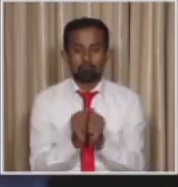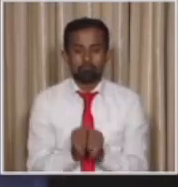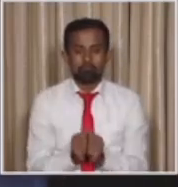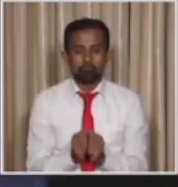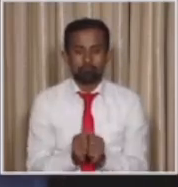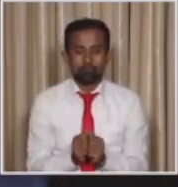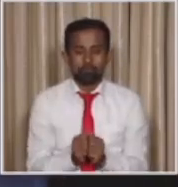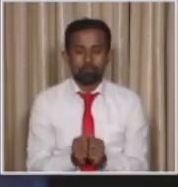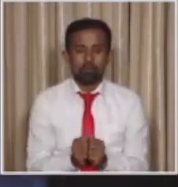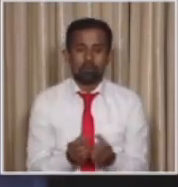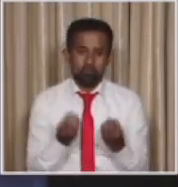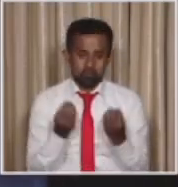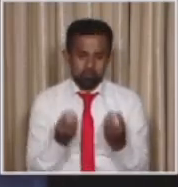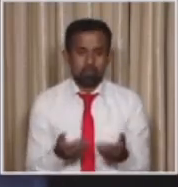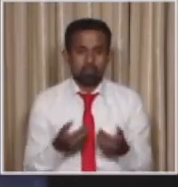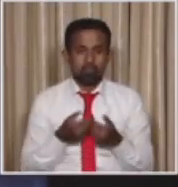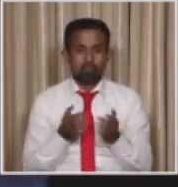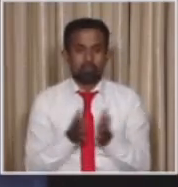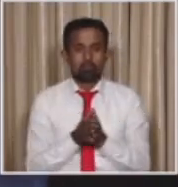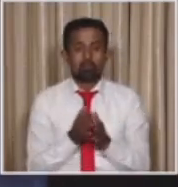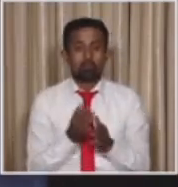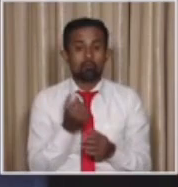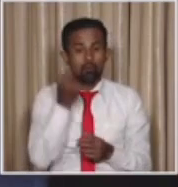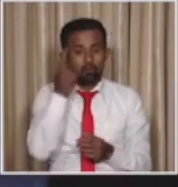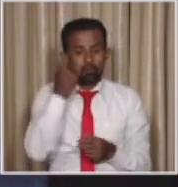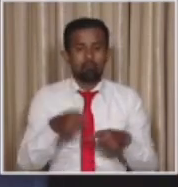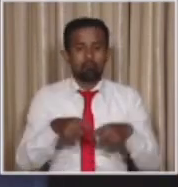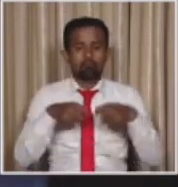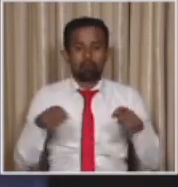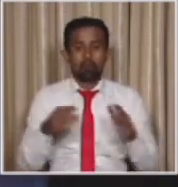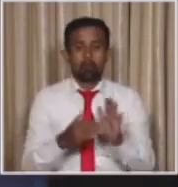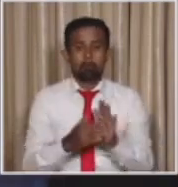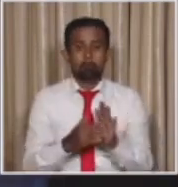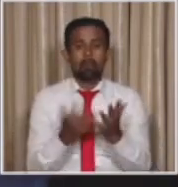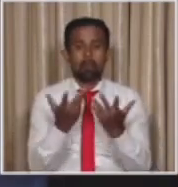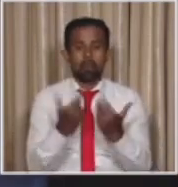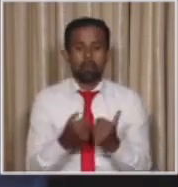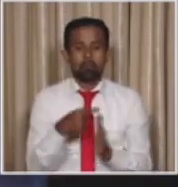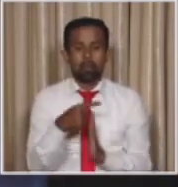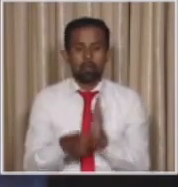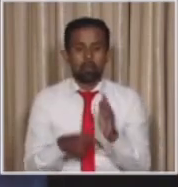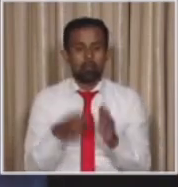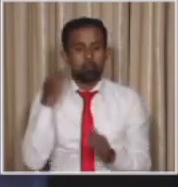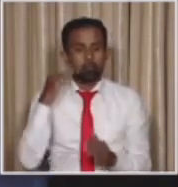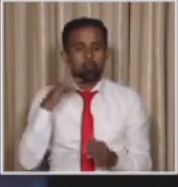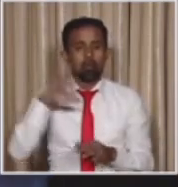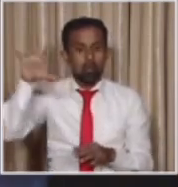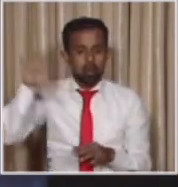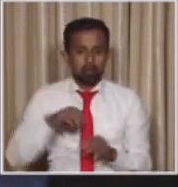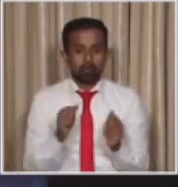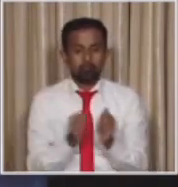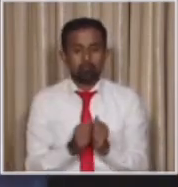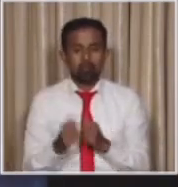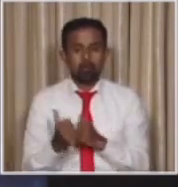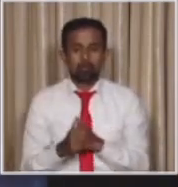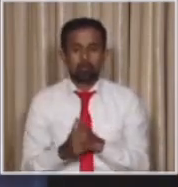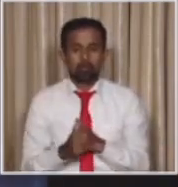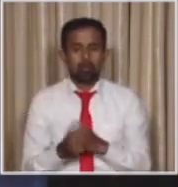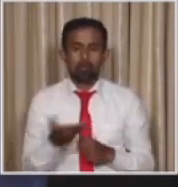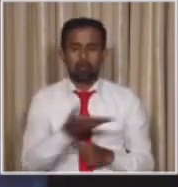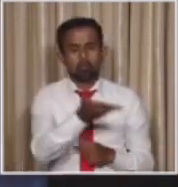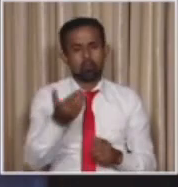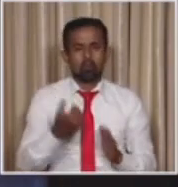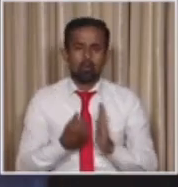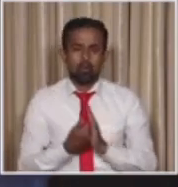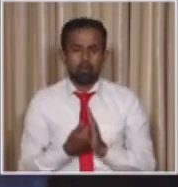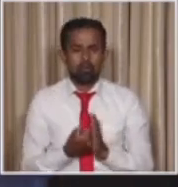කිසිම හේතුවක් නැතුව තමන්ගේ හිතළු වෙනුවෙන් මේ වීදම් කරපු ඩොලර් මිලියන ගාන මේ රටේ මිනිස්සු ඩාපව අරන්ගෙන වැඩ පිළිලක් හදනන්නේ ඒවට මිනිස්සු ගරු කරයි අන්න